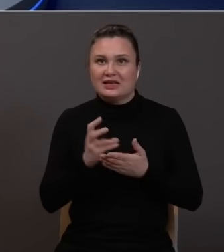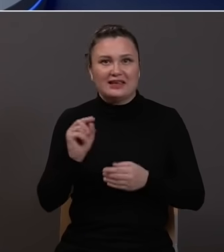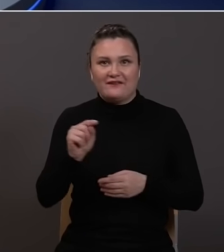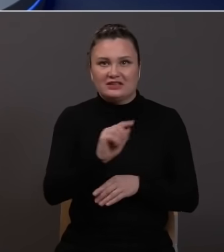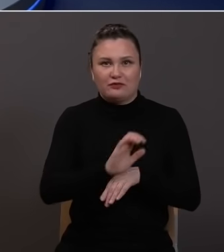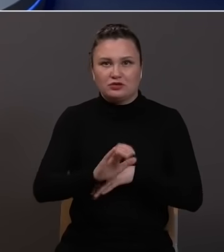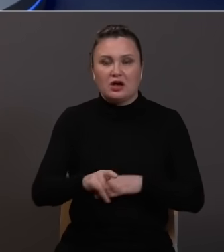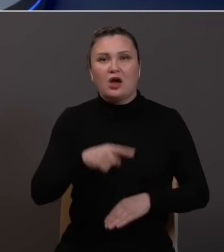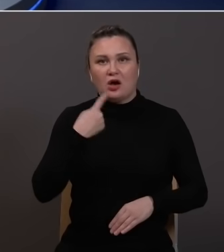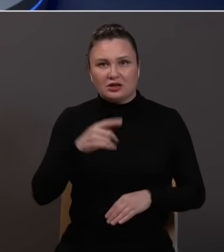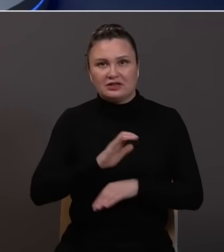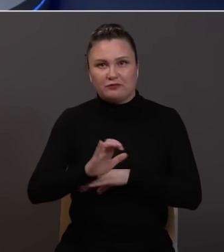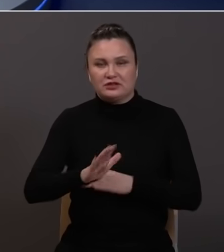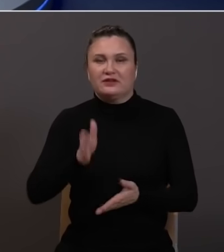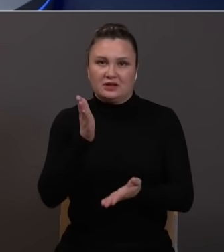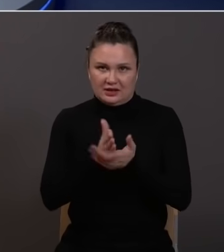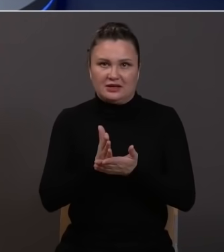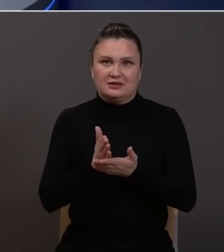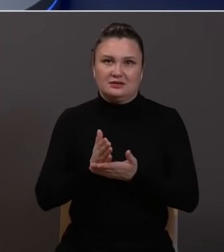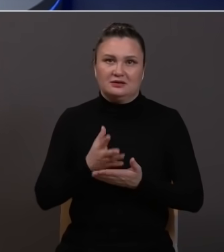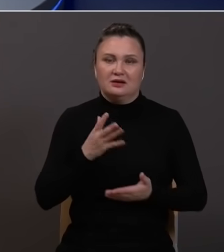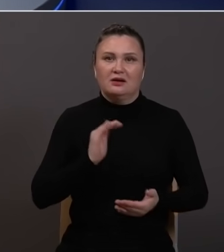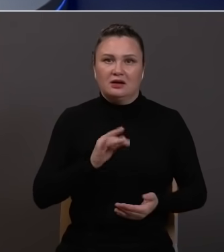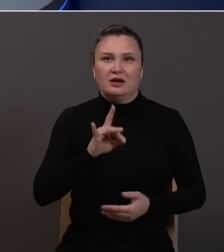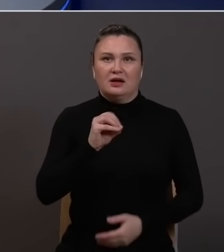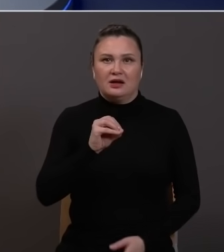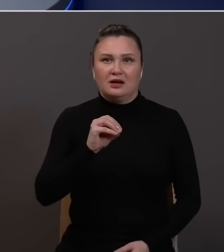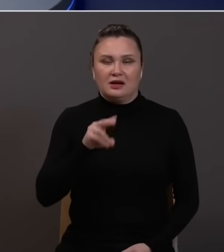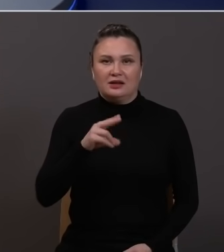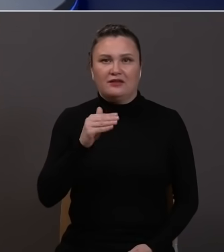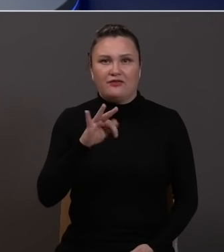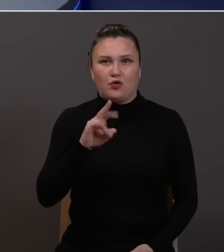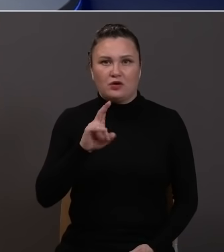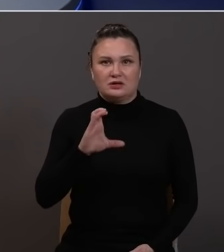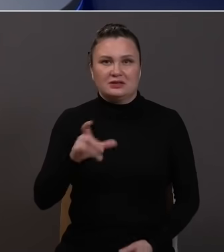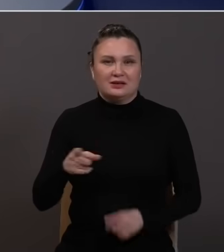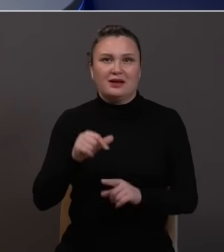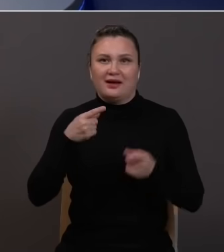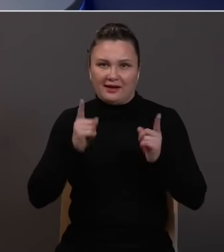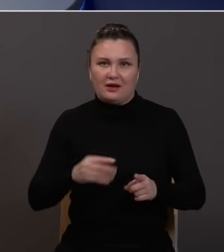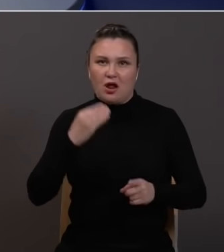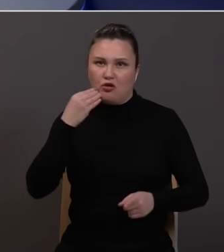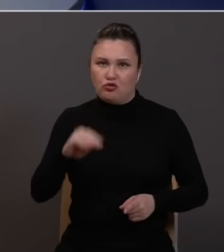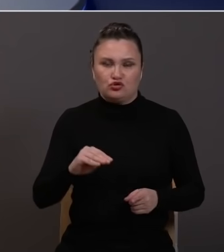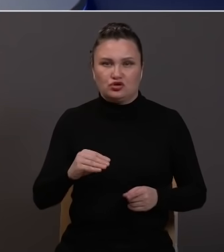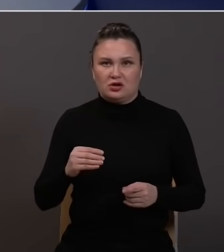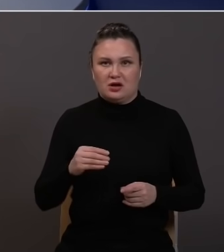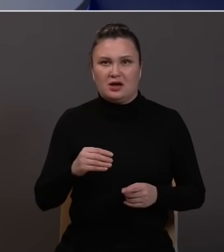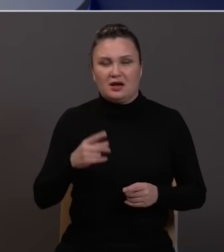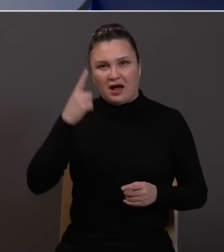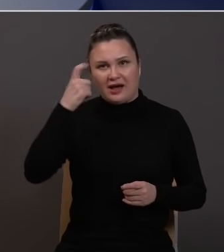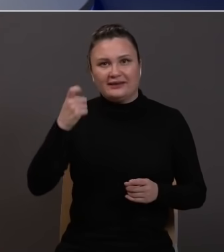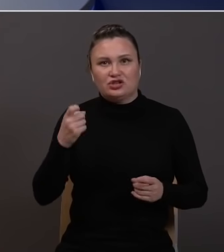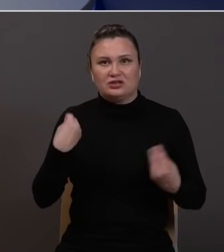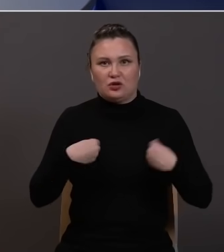выпускают. Российский это... производитель. Есть конечно. Такой, российский наш есть? Компания Red Fox, это не реклама, это реально лучшая арктическая одежда. Ребята